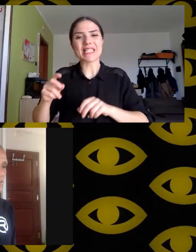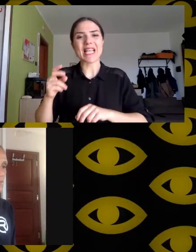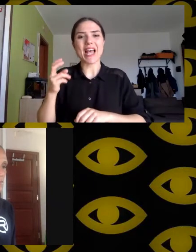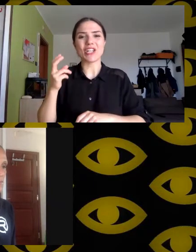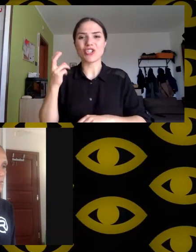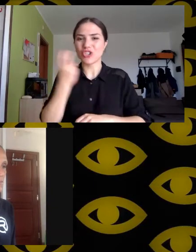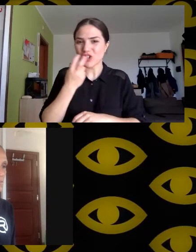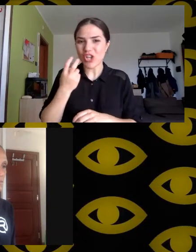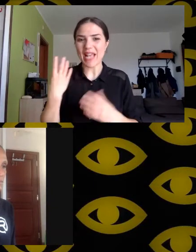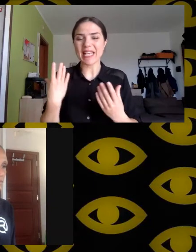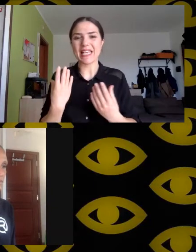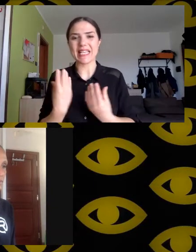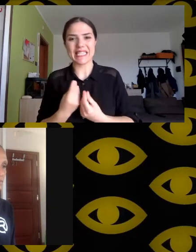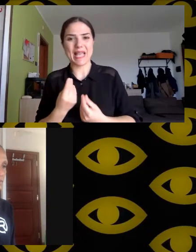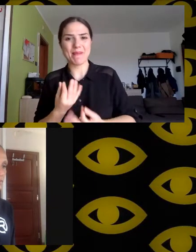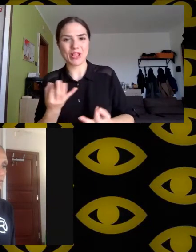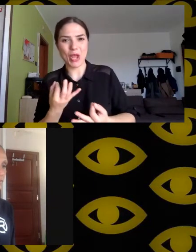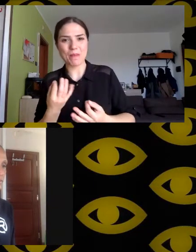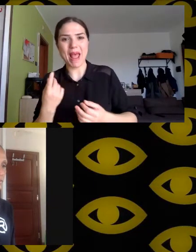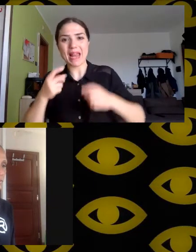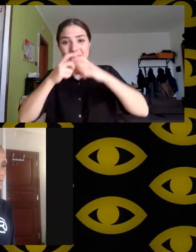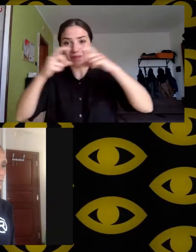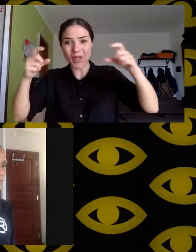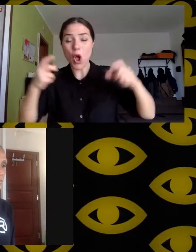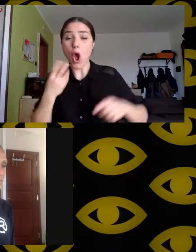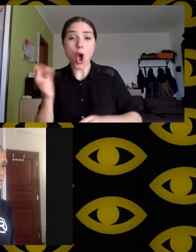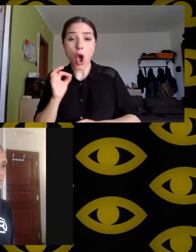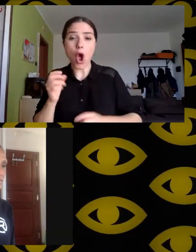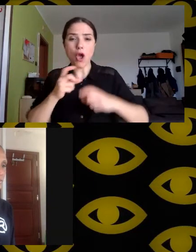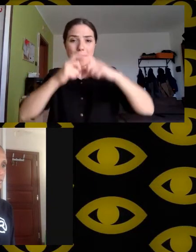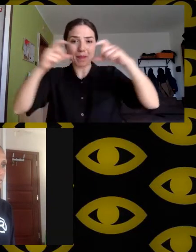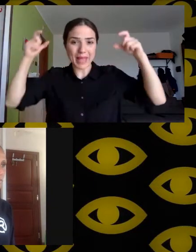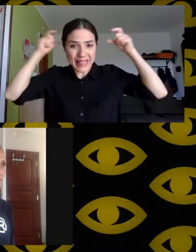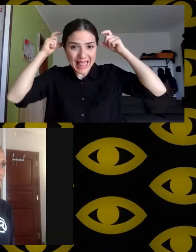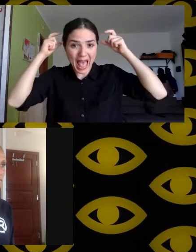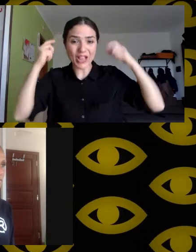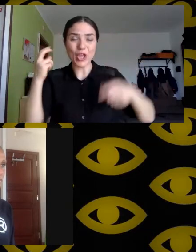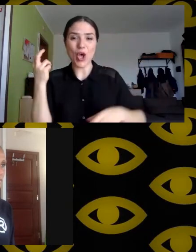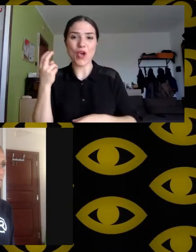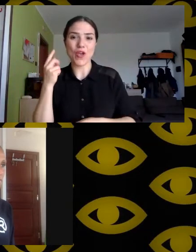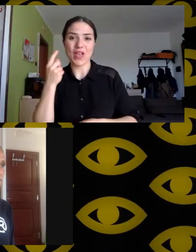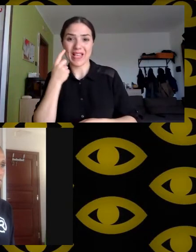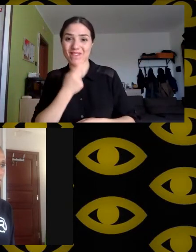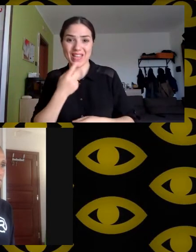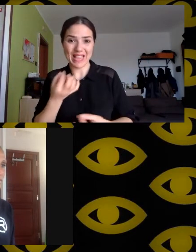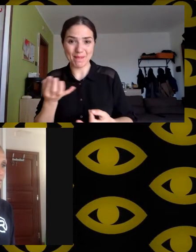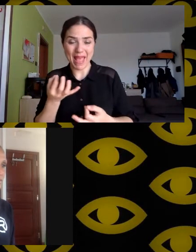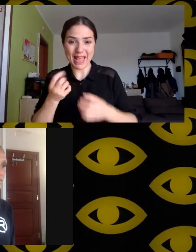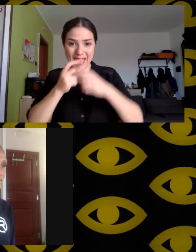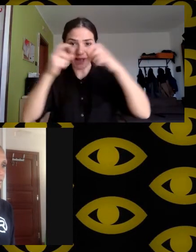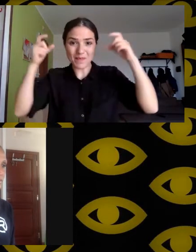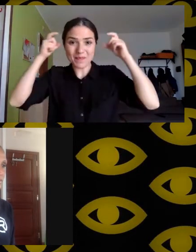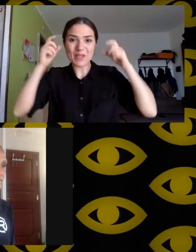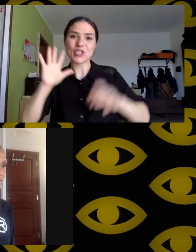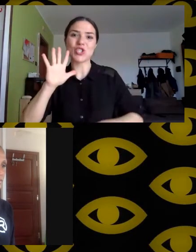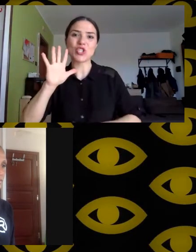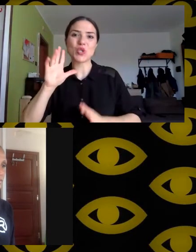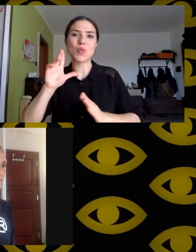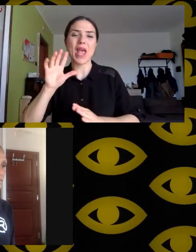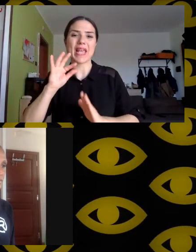sufficiente di coppie, avremo comunque bendato delle persone vedenti per capire in 5 chilometri, abbiamo fatto quella breve, la